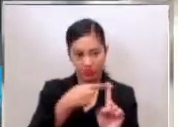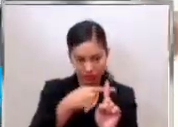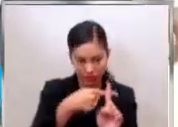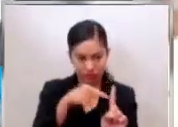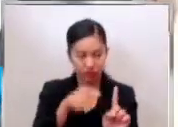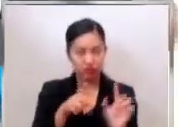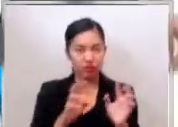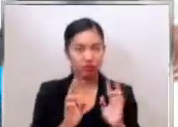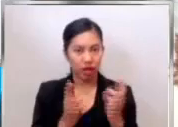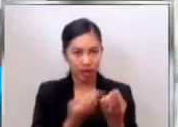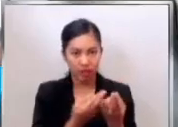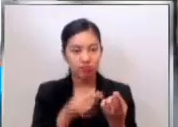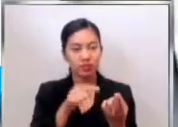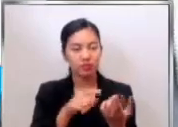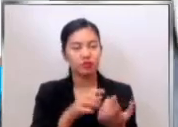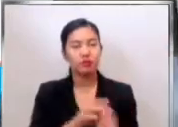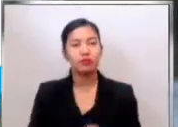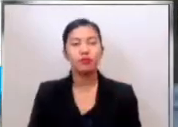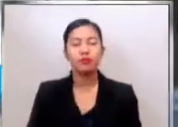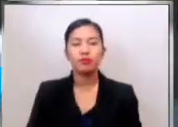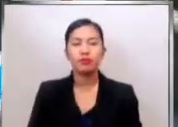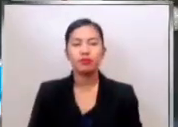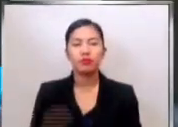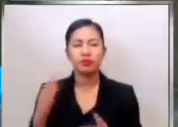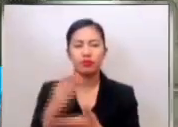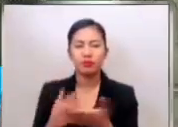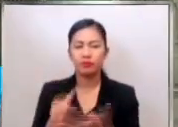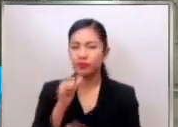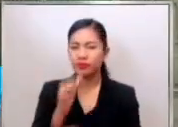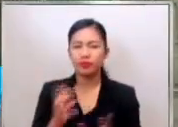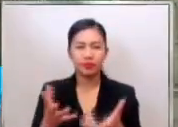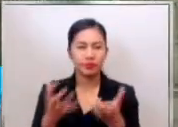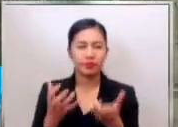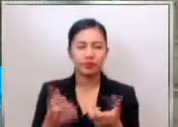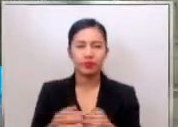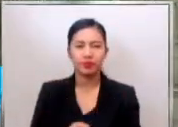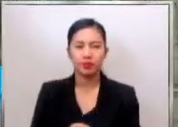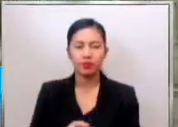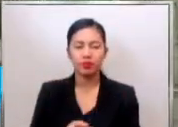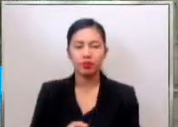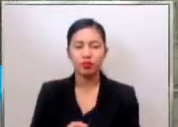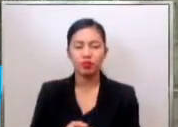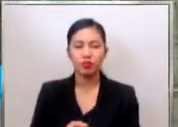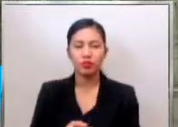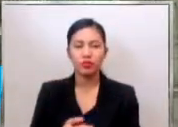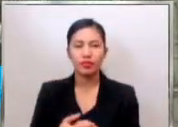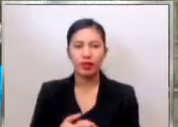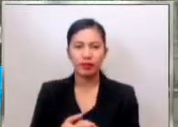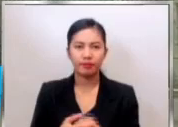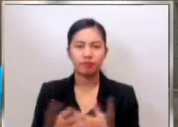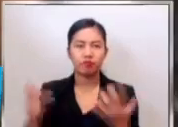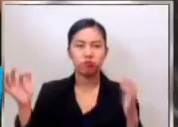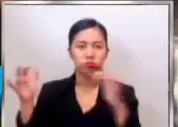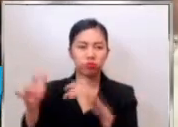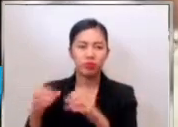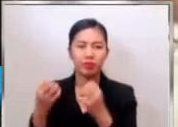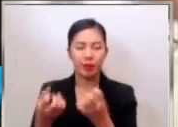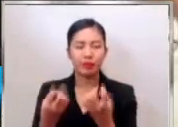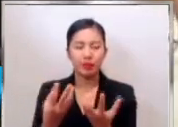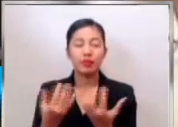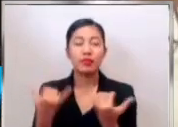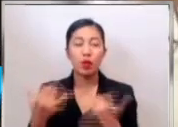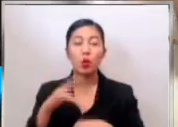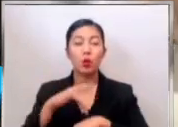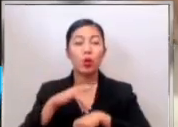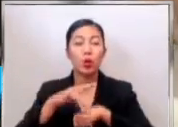buhay. May iba na ayaw nang sumabay sa dagsa ng tao, kaya ngayon nagpunta. Kahapon ay umabot sa